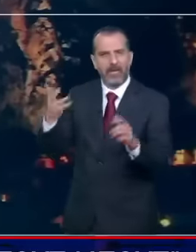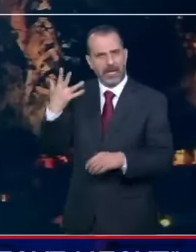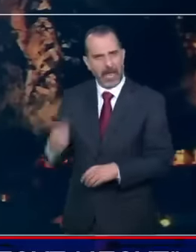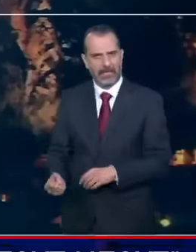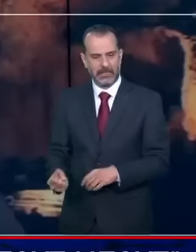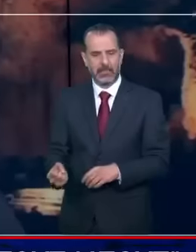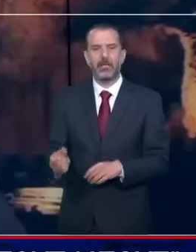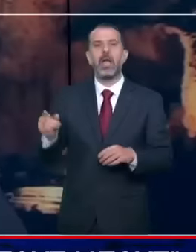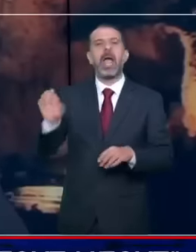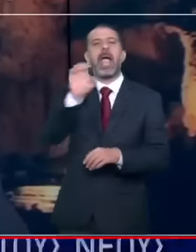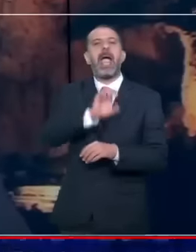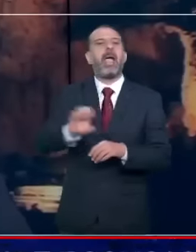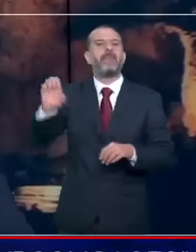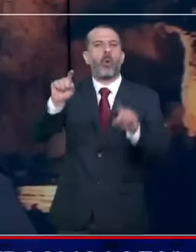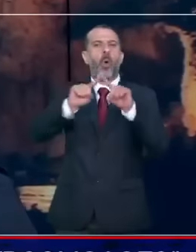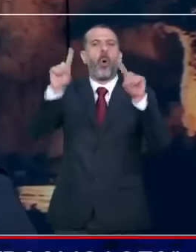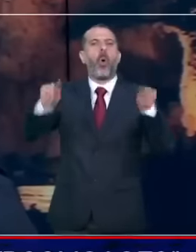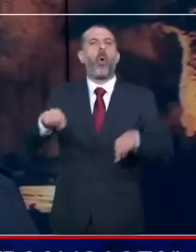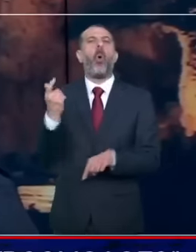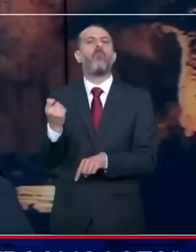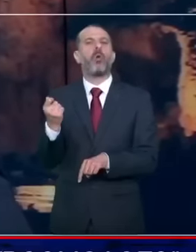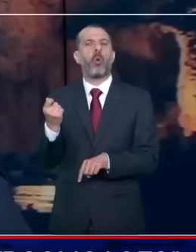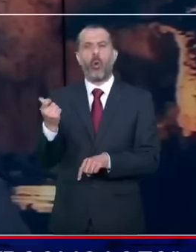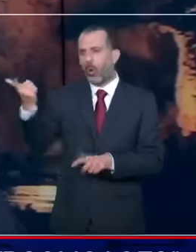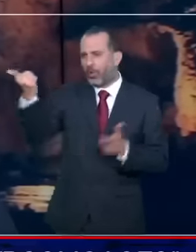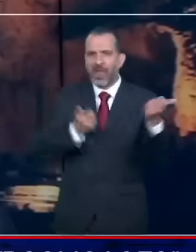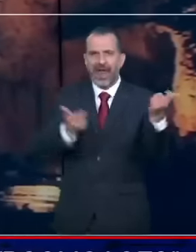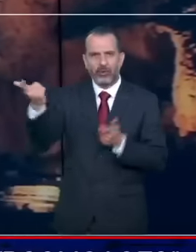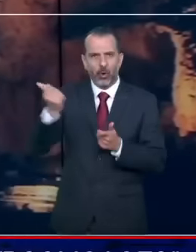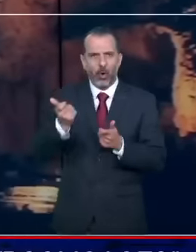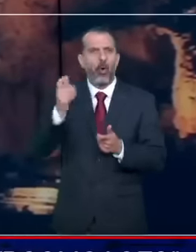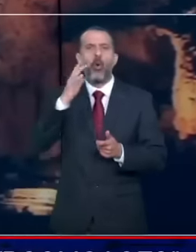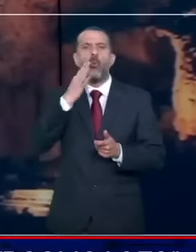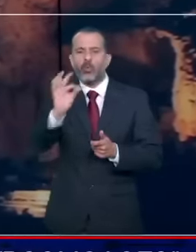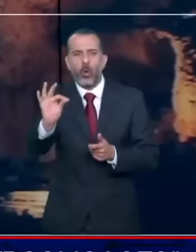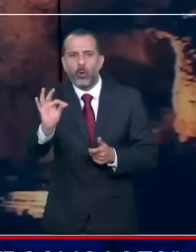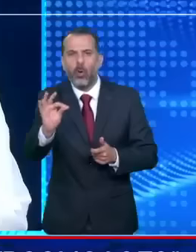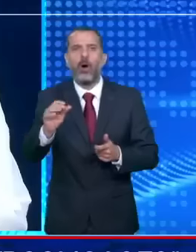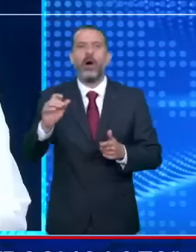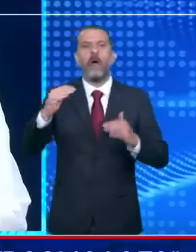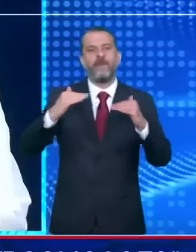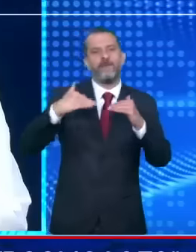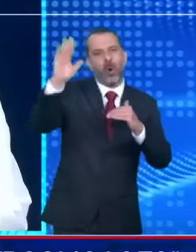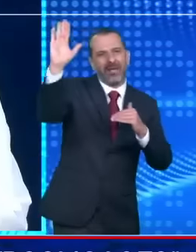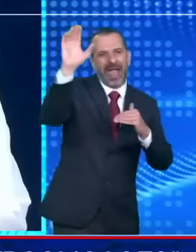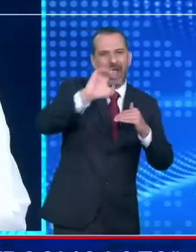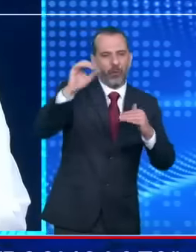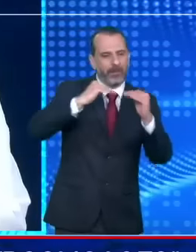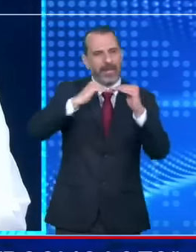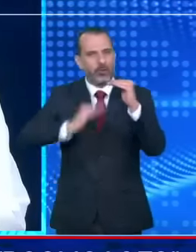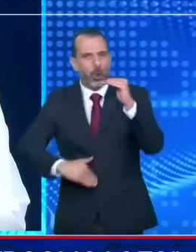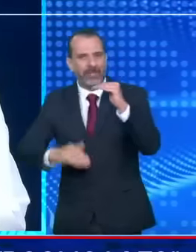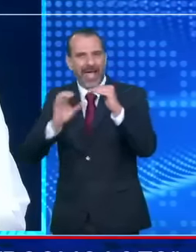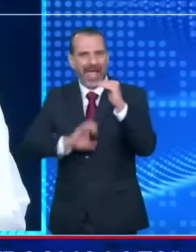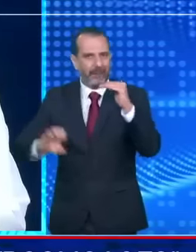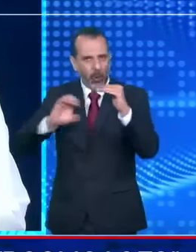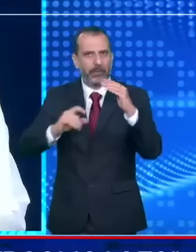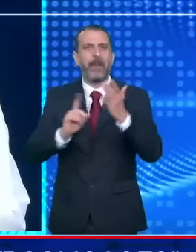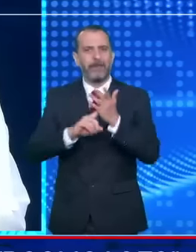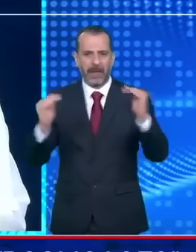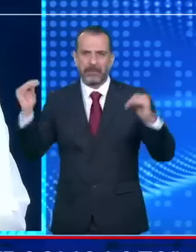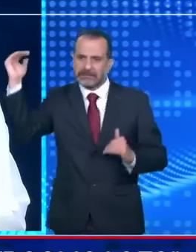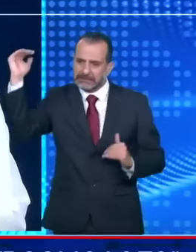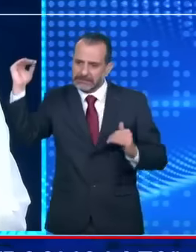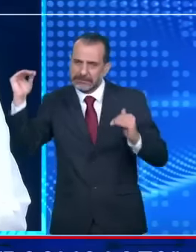ομόλογο, ευρωομόλογο, να μπορεί να υπάρξει πραγματική σύγκληση μεταξύ Νότου και Βορρά. Υπάρχουν πολλά ζητήματα που